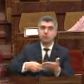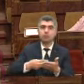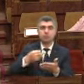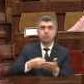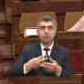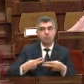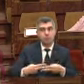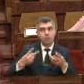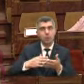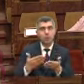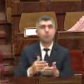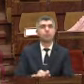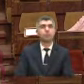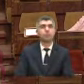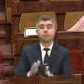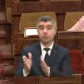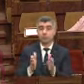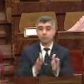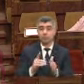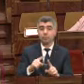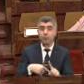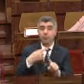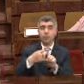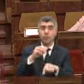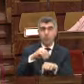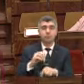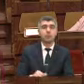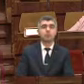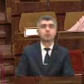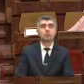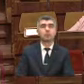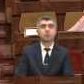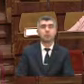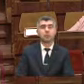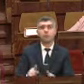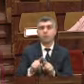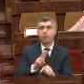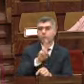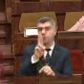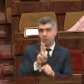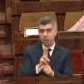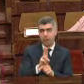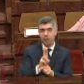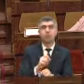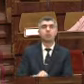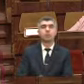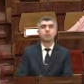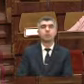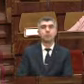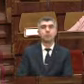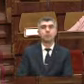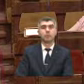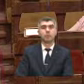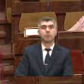العملية. هناك أيضا بغي السيد الوزير نسألك سيد الوزير عن تأثير